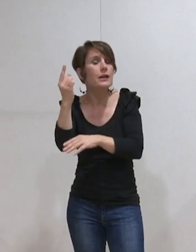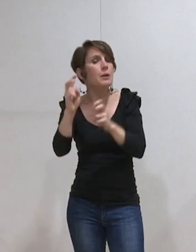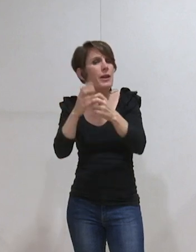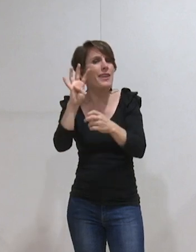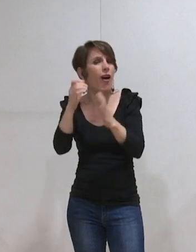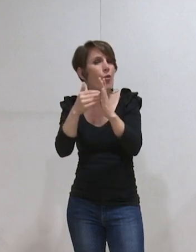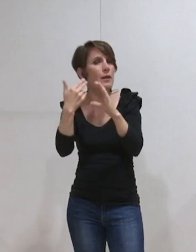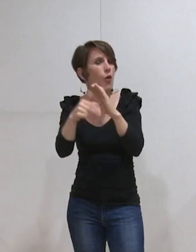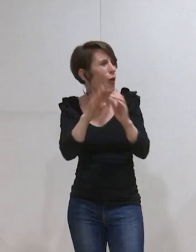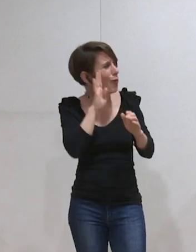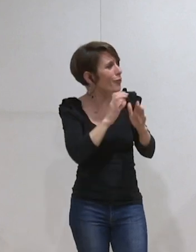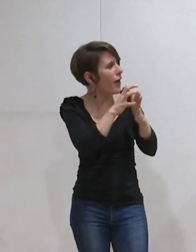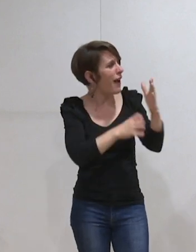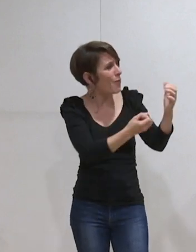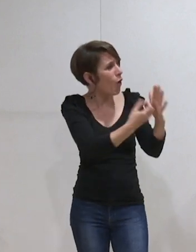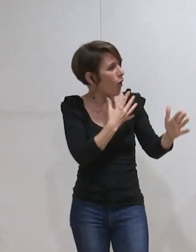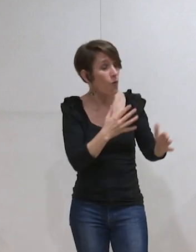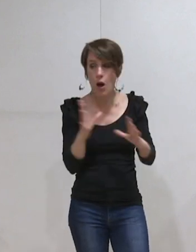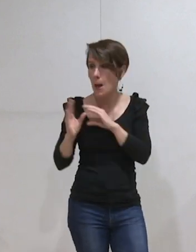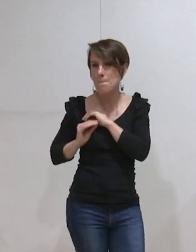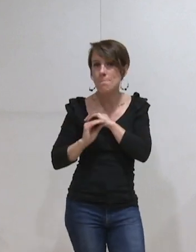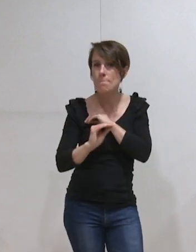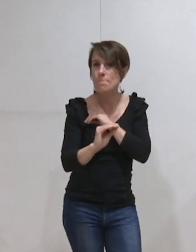toujours pas communication de ce document